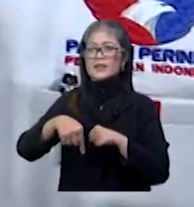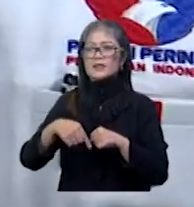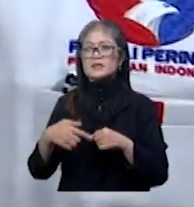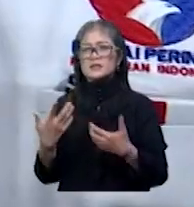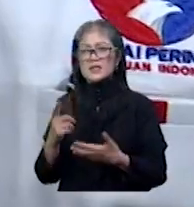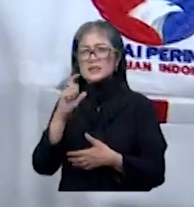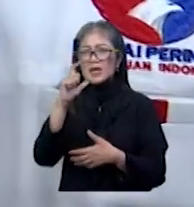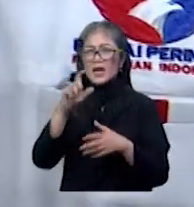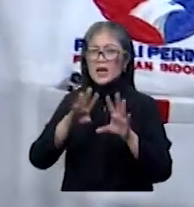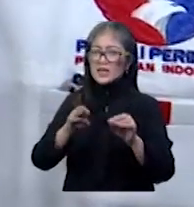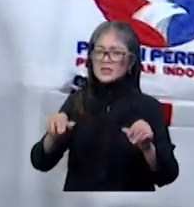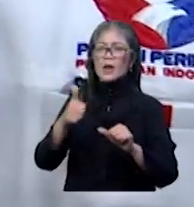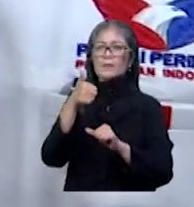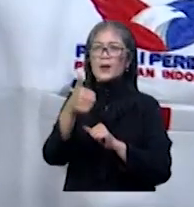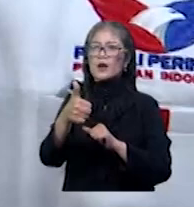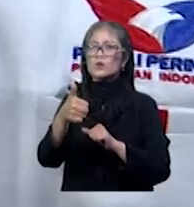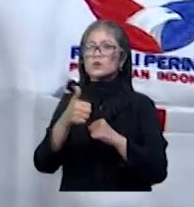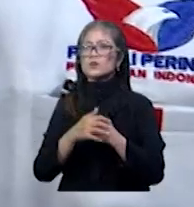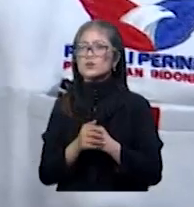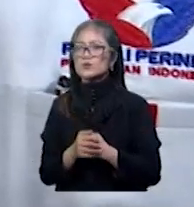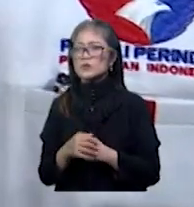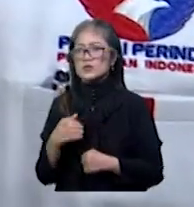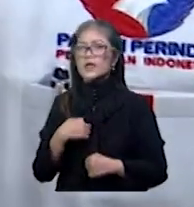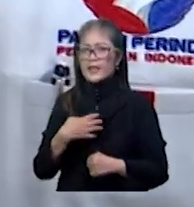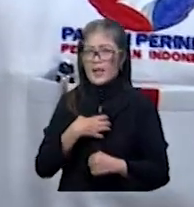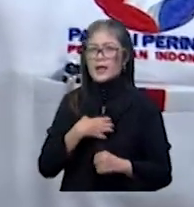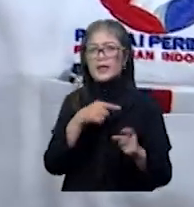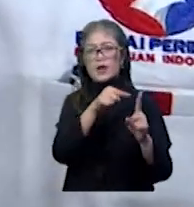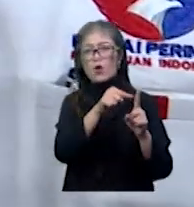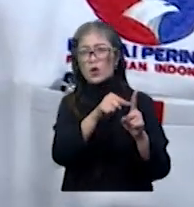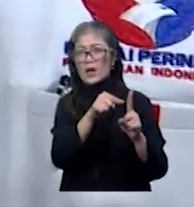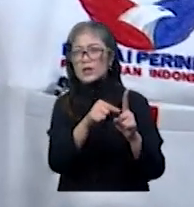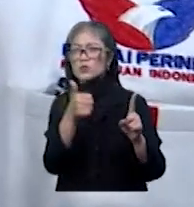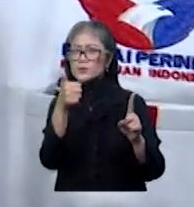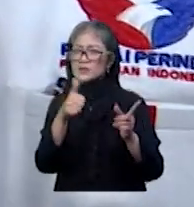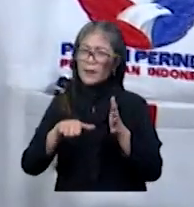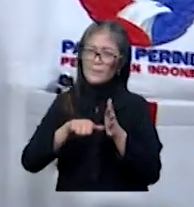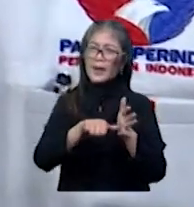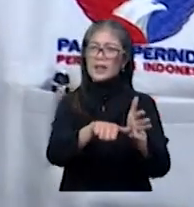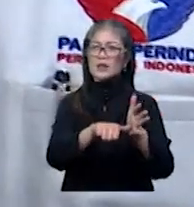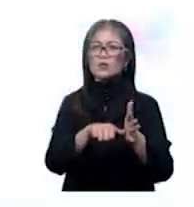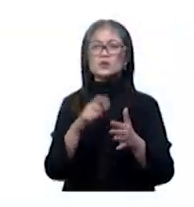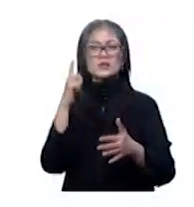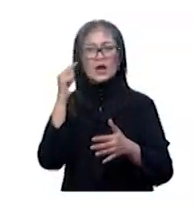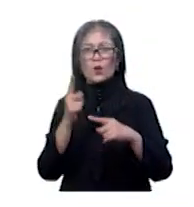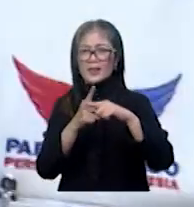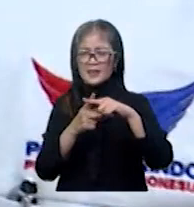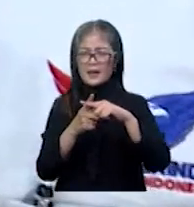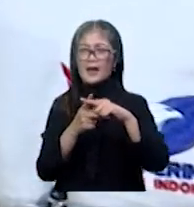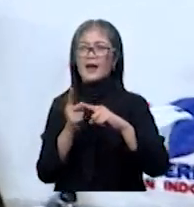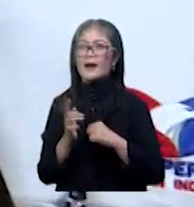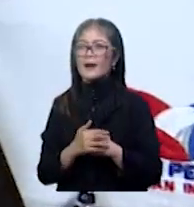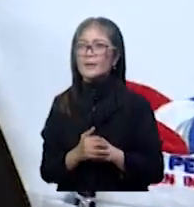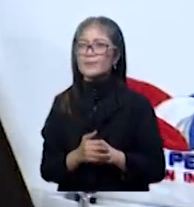yakin di bawah pimpinan beliau, Jawa Tengah nanti akan menuai banyak suara. Saya yakin sekali.